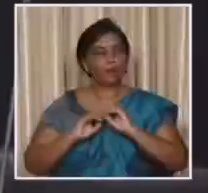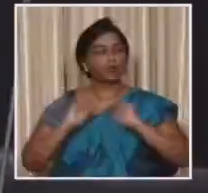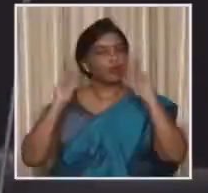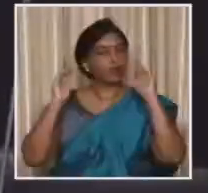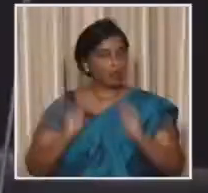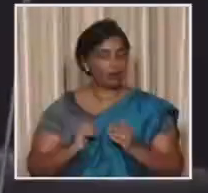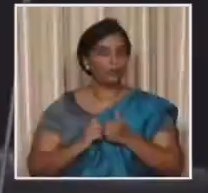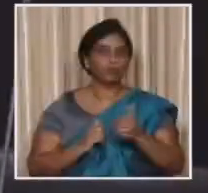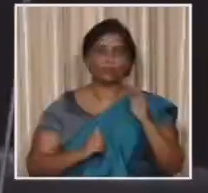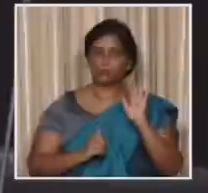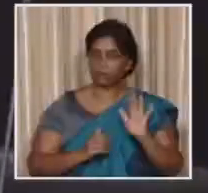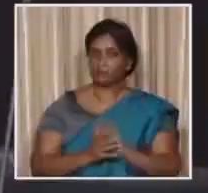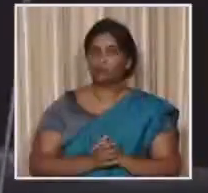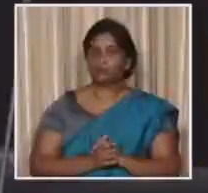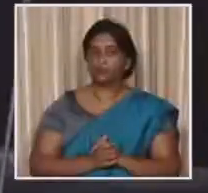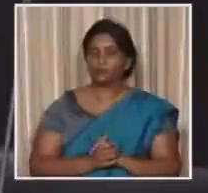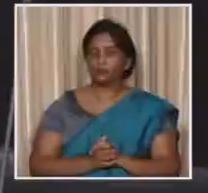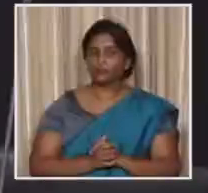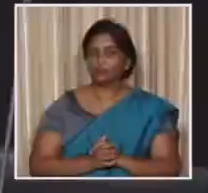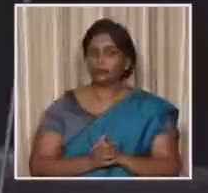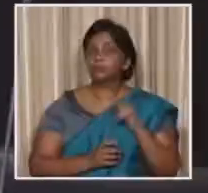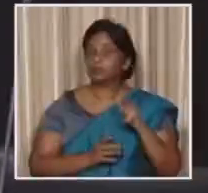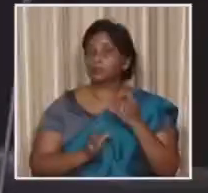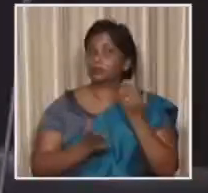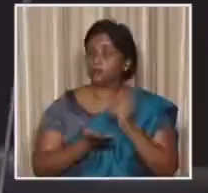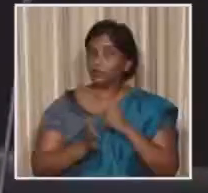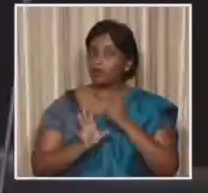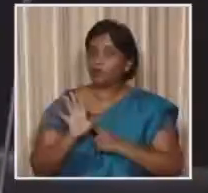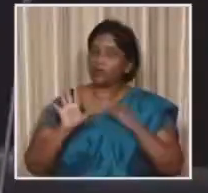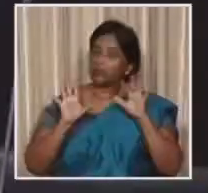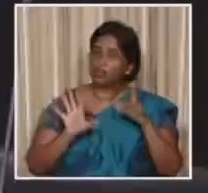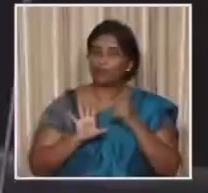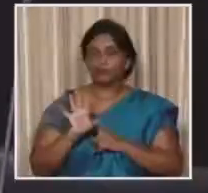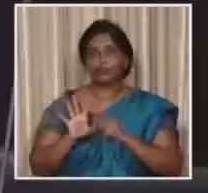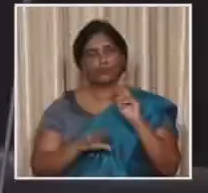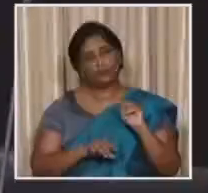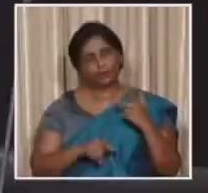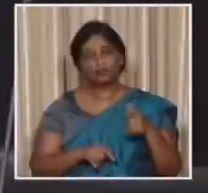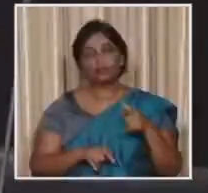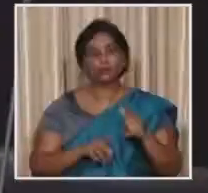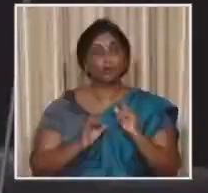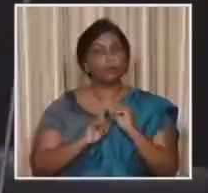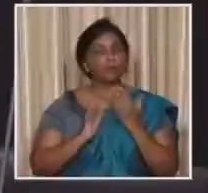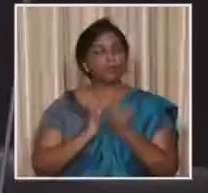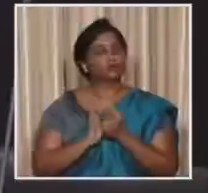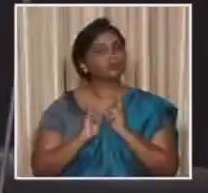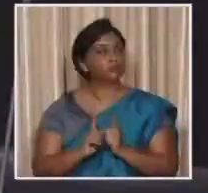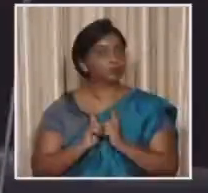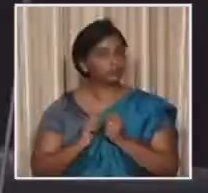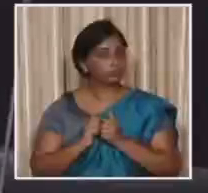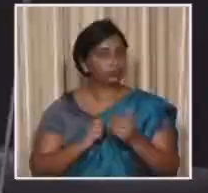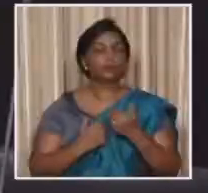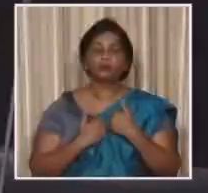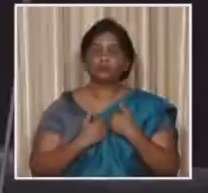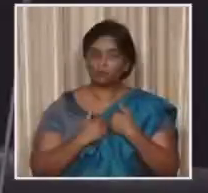අඩු මට්ටමක තියාගෙන යන්න ඕන. තව අවුරුදු 10ක් ගියත් 20ක් ගියත් මේ ප්‍රතිපත්තිය වෙනස් කරොත්